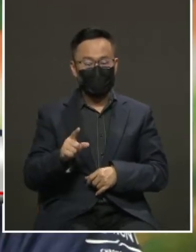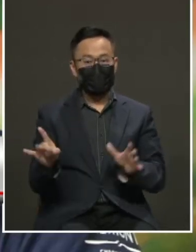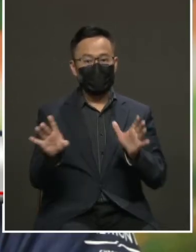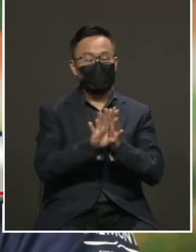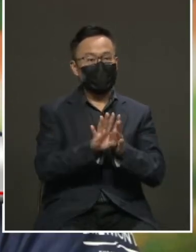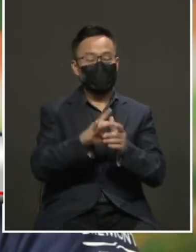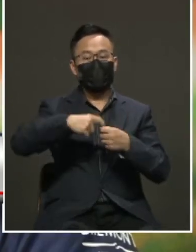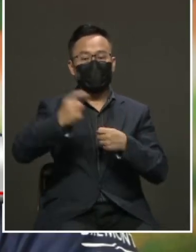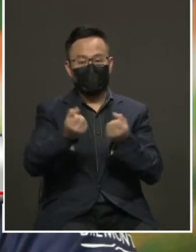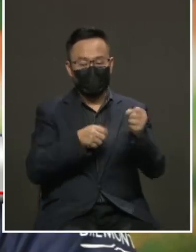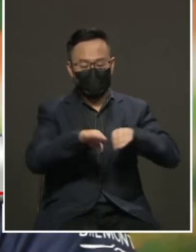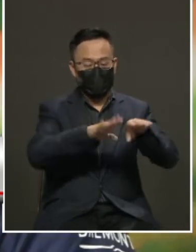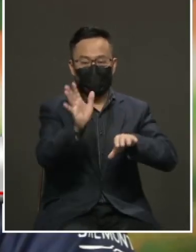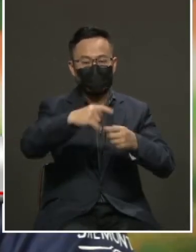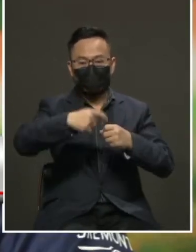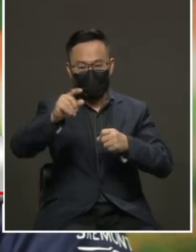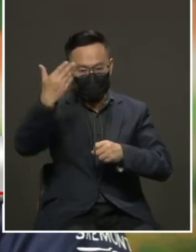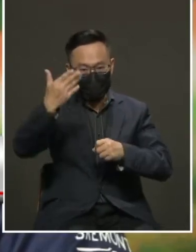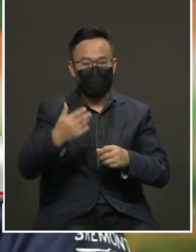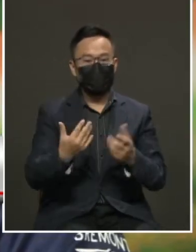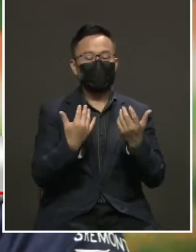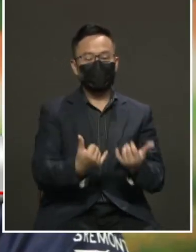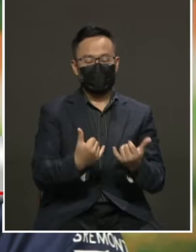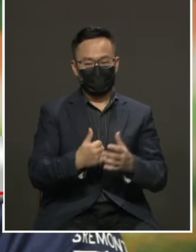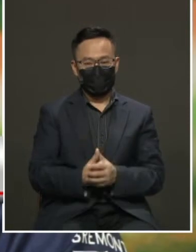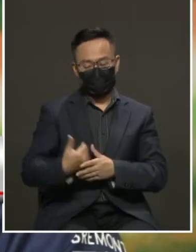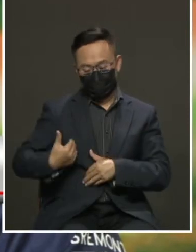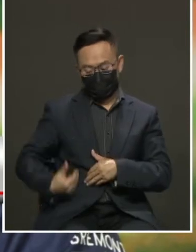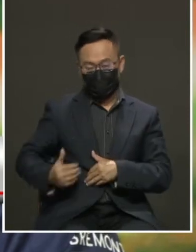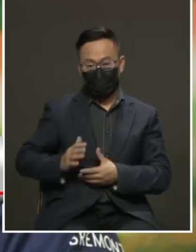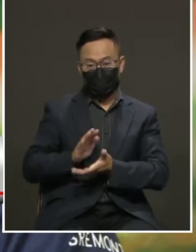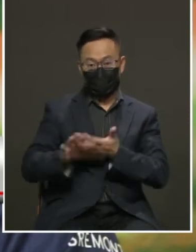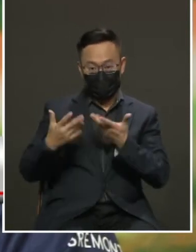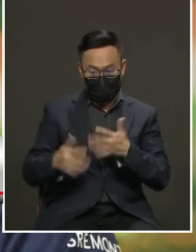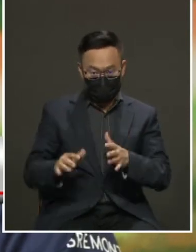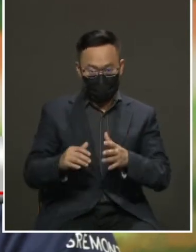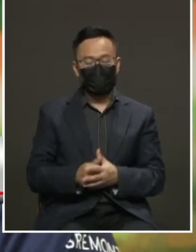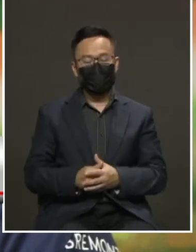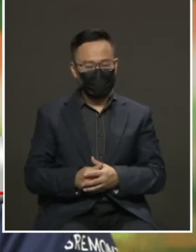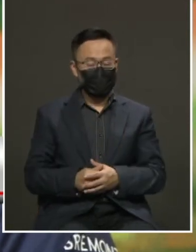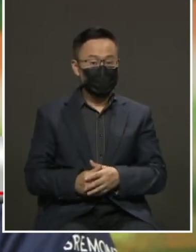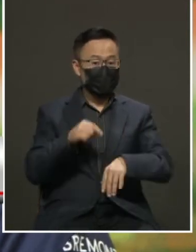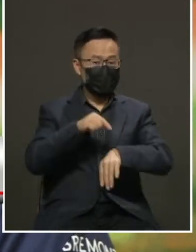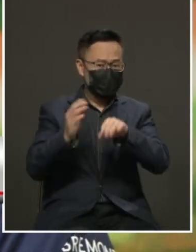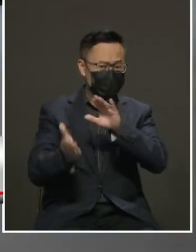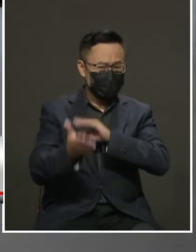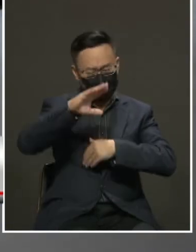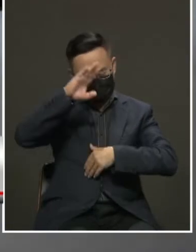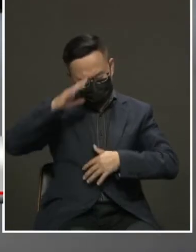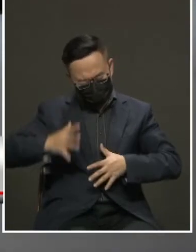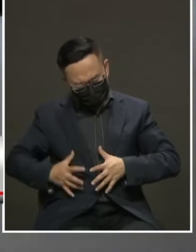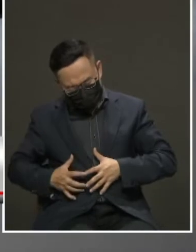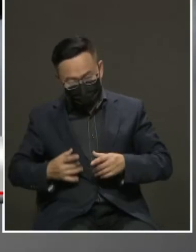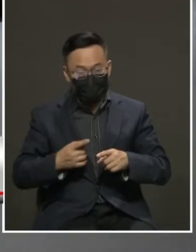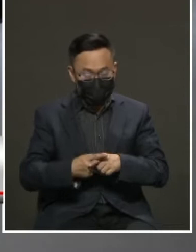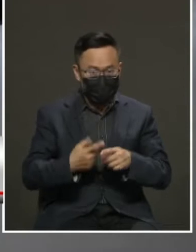แถลงการของทีมวิลเลียมส์ก็บอกอีกนะคะว่าขอแจ้งว่าหลังจากที่อัลบอนรู้สึกไม่สบายในช่วงเช้าและมีการขอคำแนะนำจากทีมแพทย์